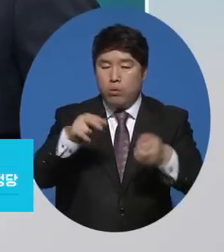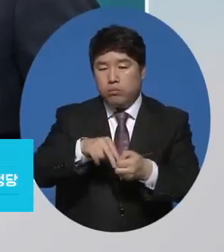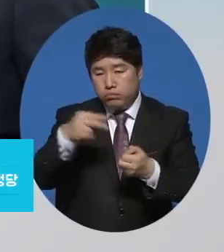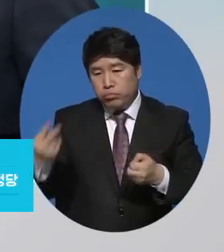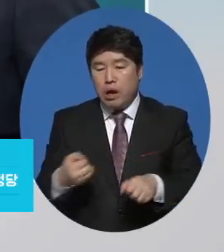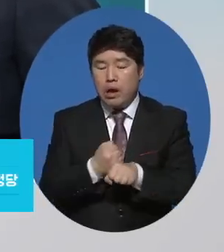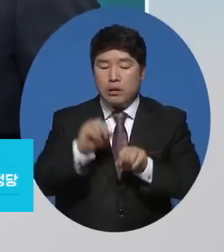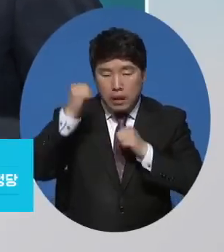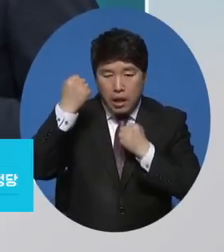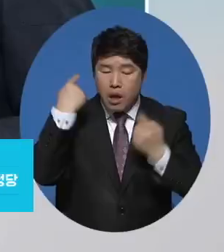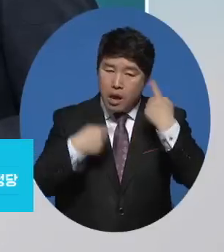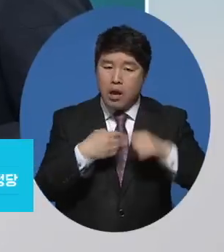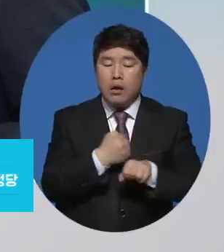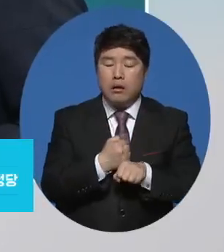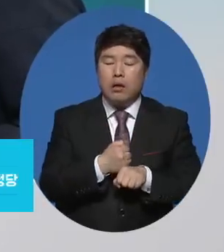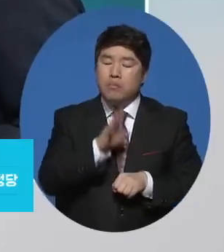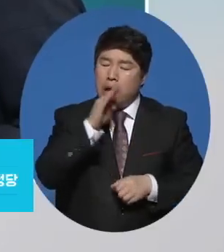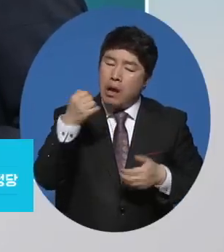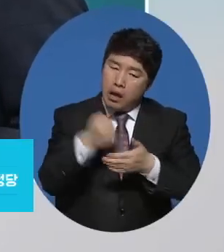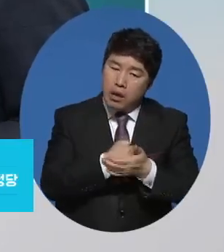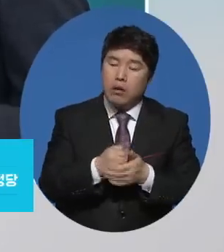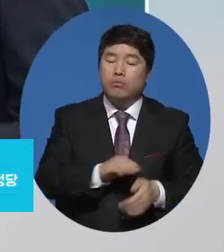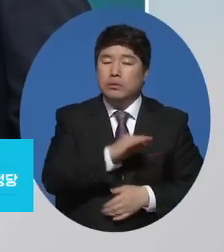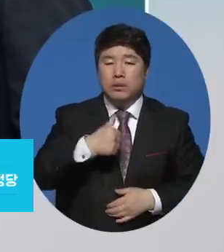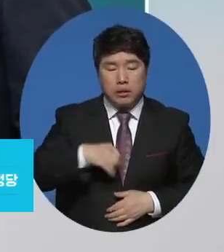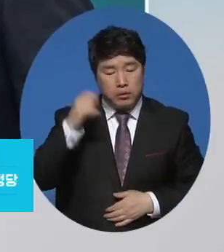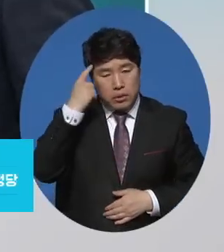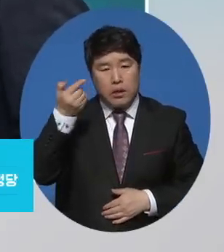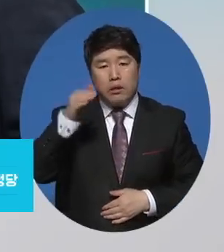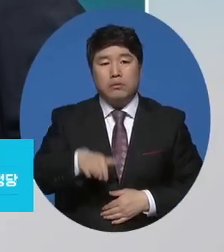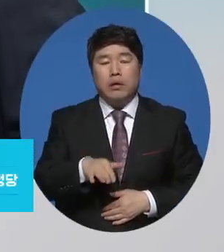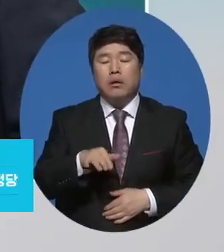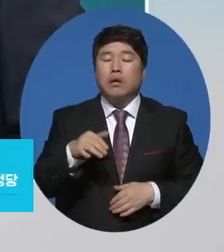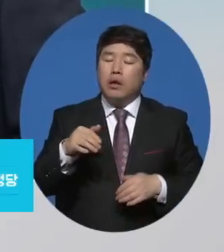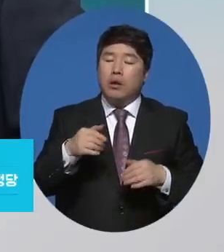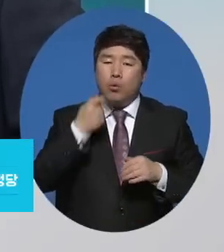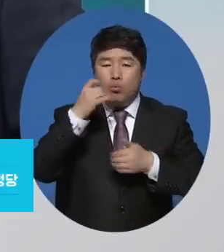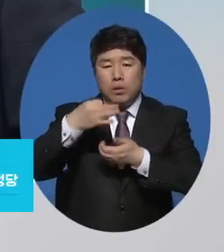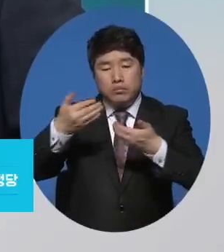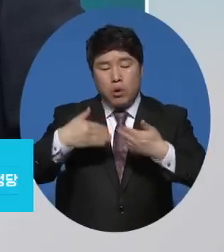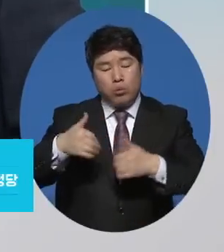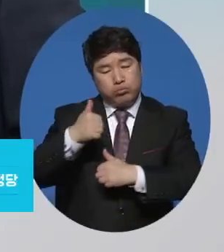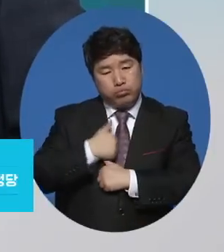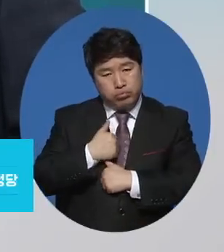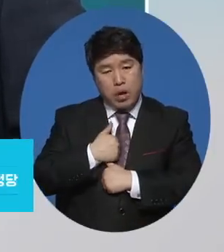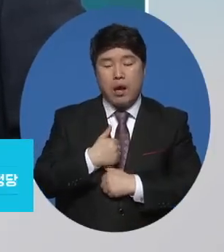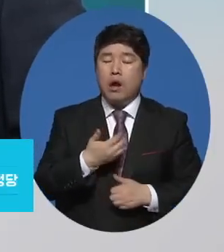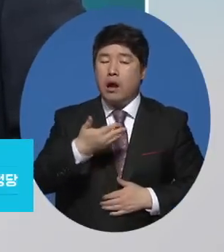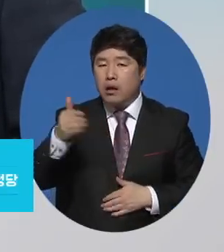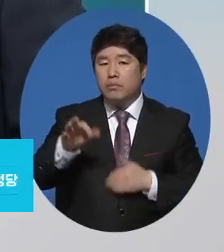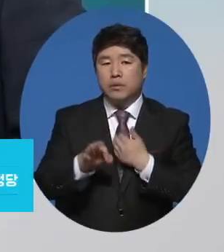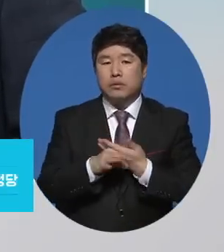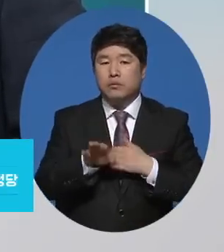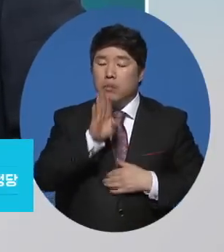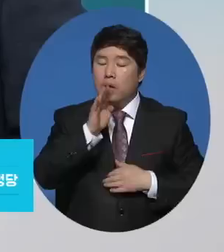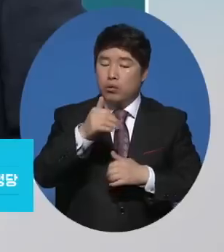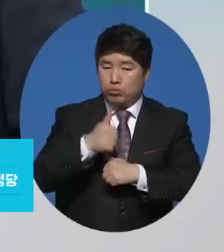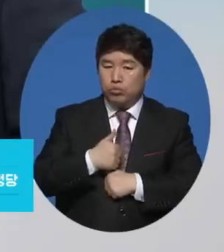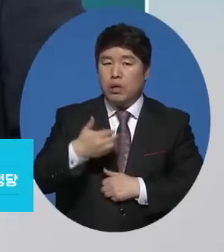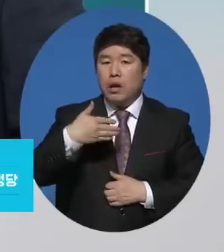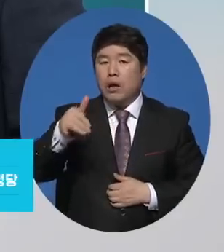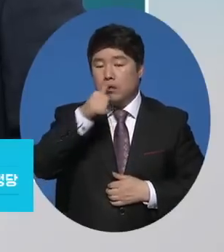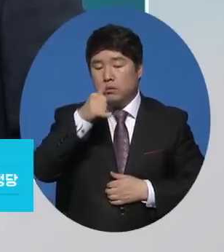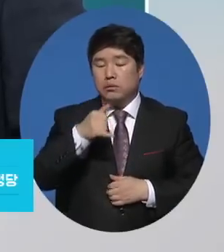자식들이라고 생각하고 안타까워하는데 근데 모병제를 하면 과연 국민들께서 저기 군대에가 있는 우리